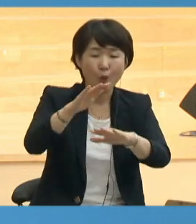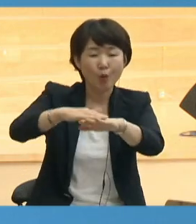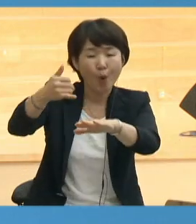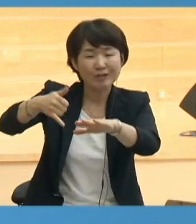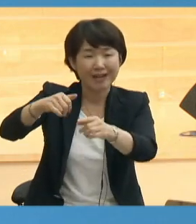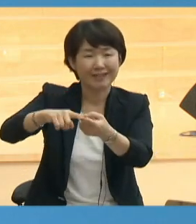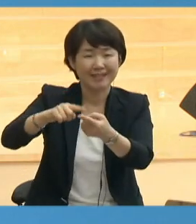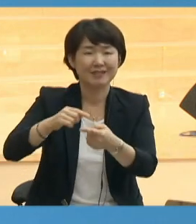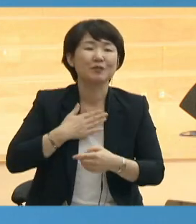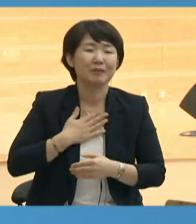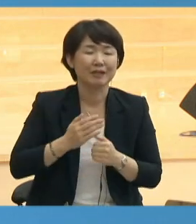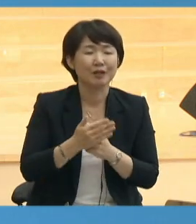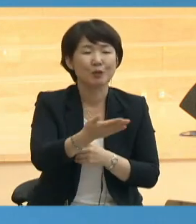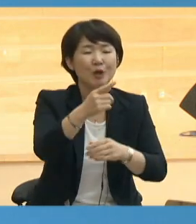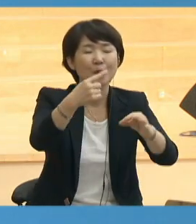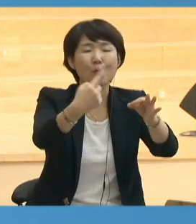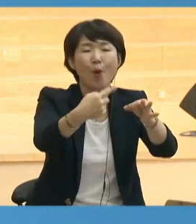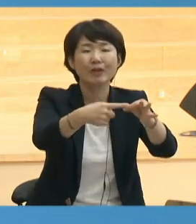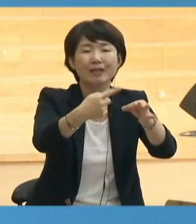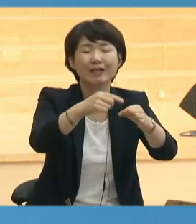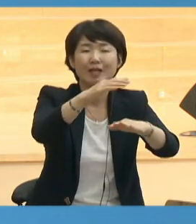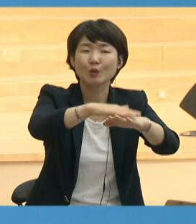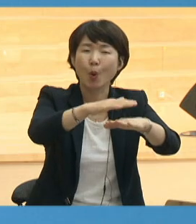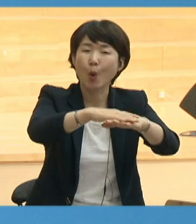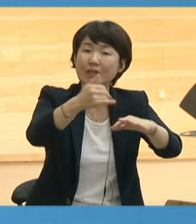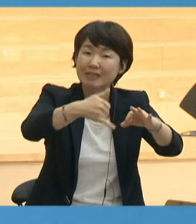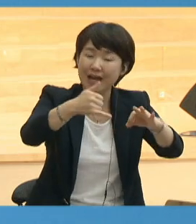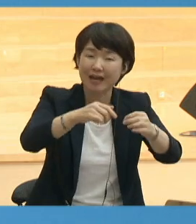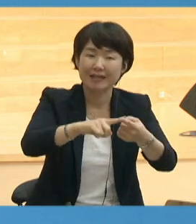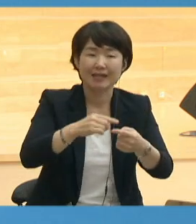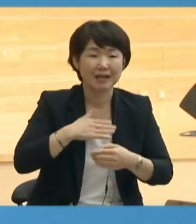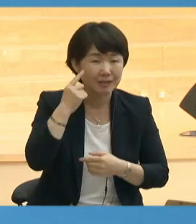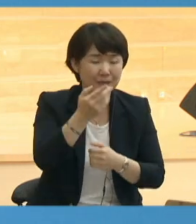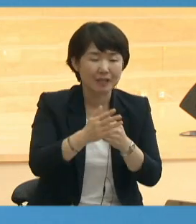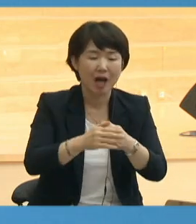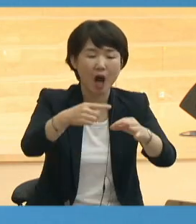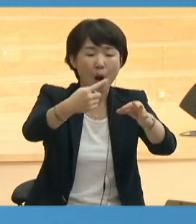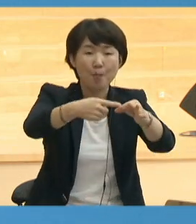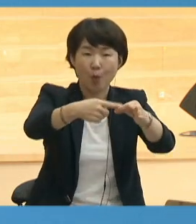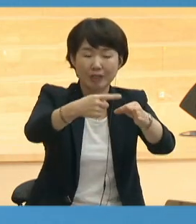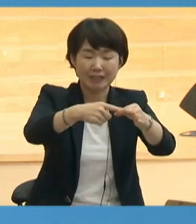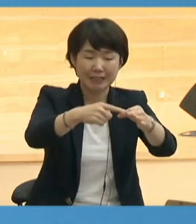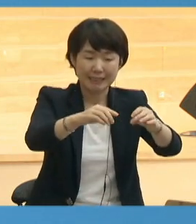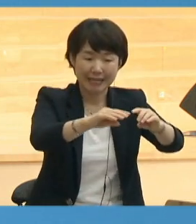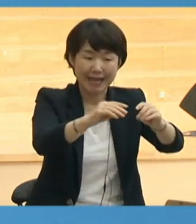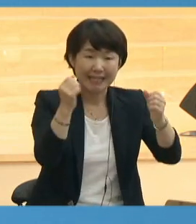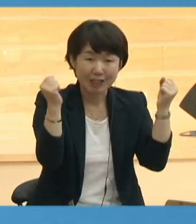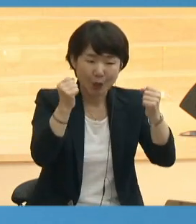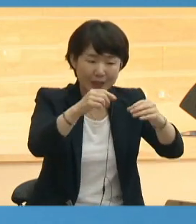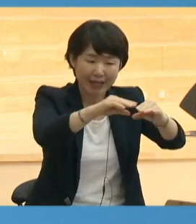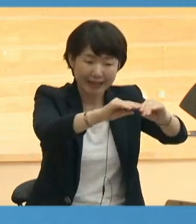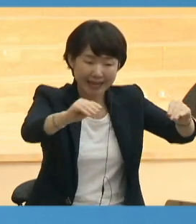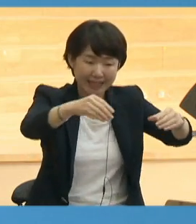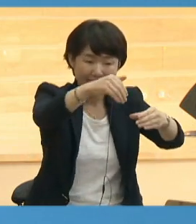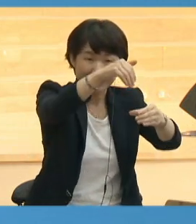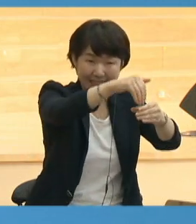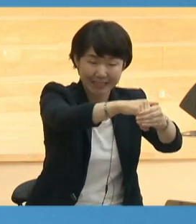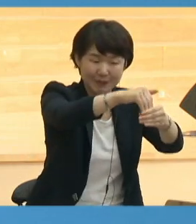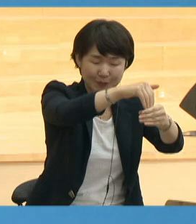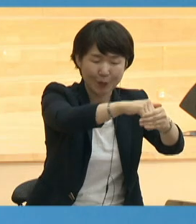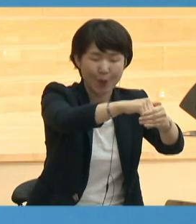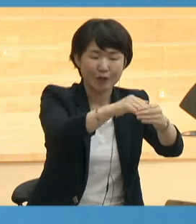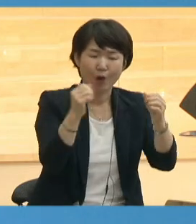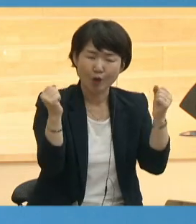농사를 좀 아십니까 보리를 심고 겨울에 인제 인제 이제 한 줄기 치 하나죠 이 보리는 겨울에